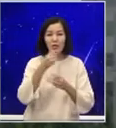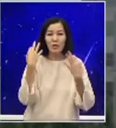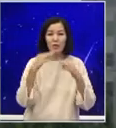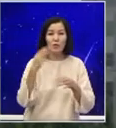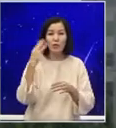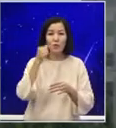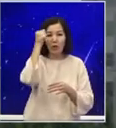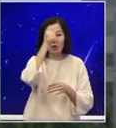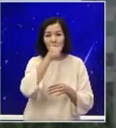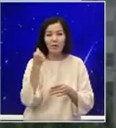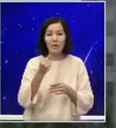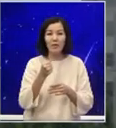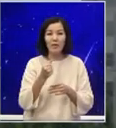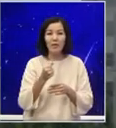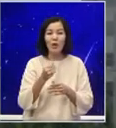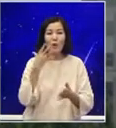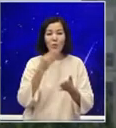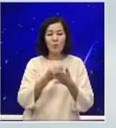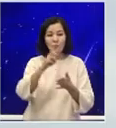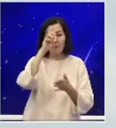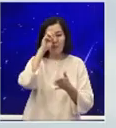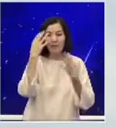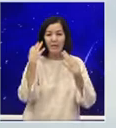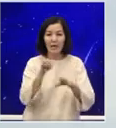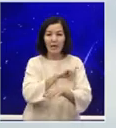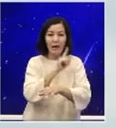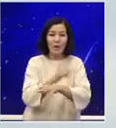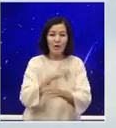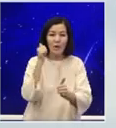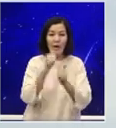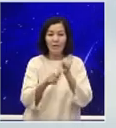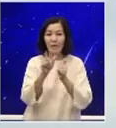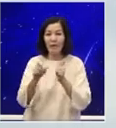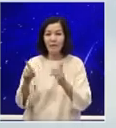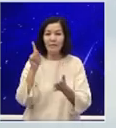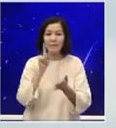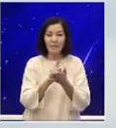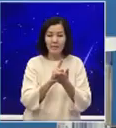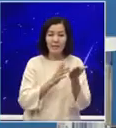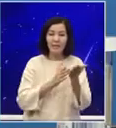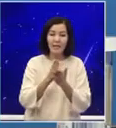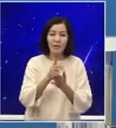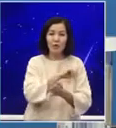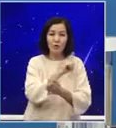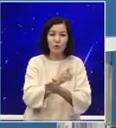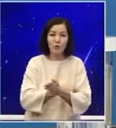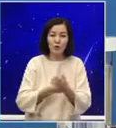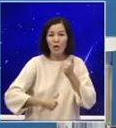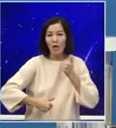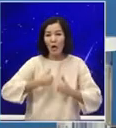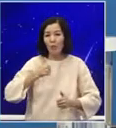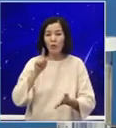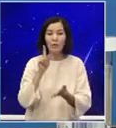30 жыл. Алмағайып заманда отанымыздың егемендігін нығайту әрбір қазақстандық пен саяси күштердің абыройлы